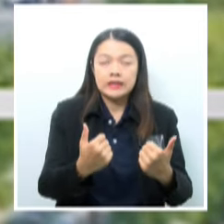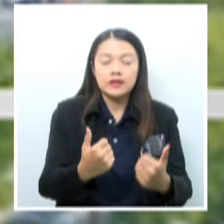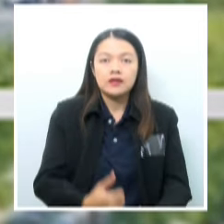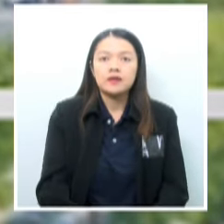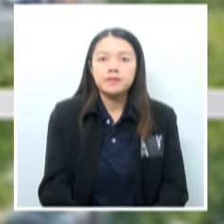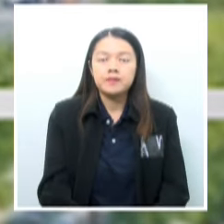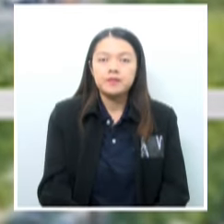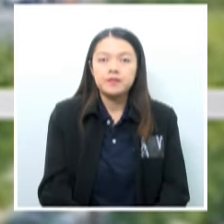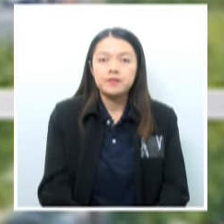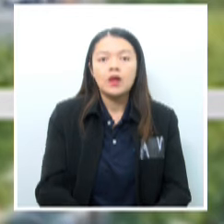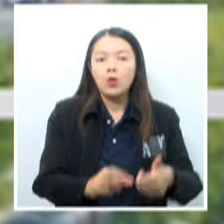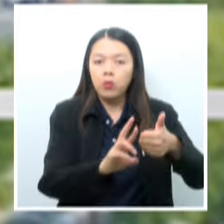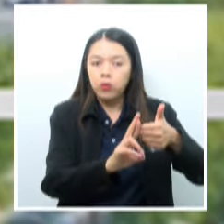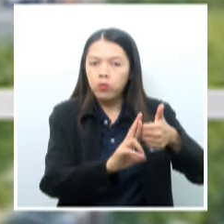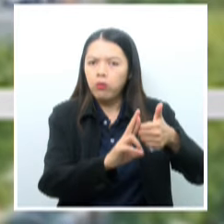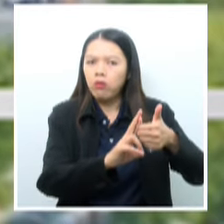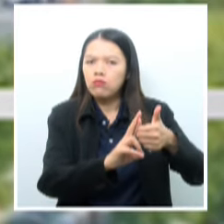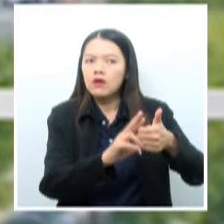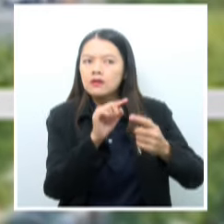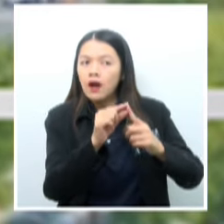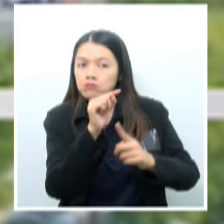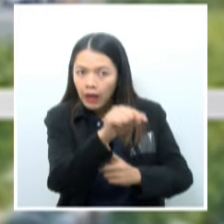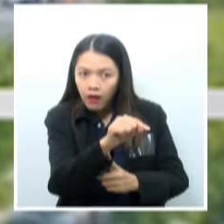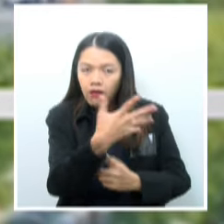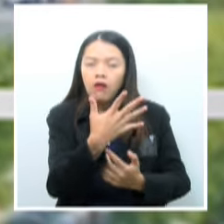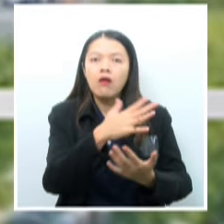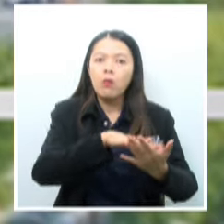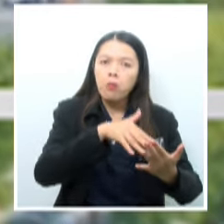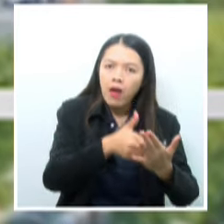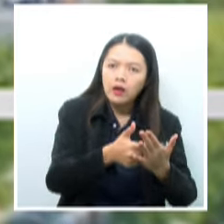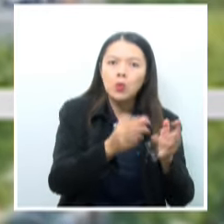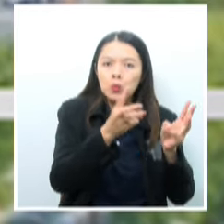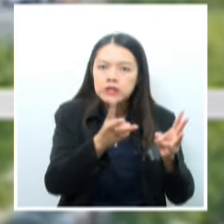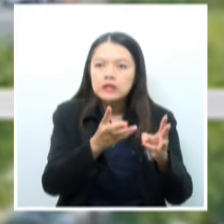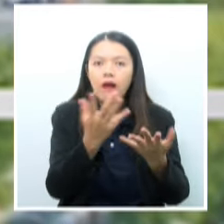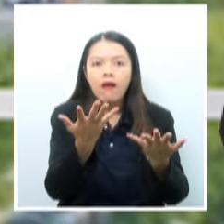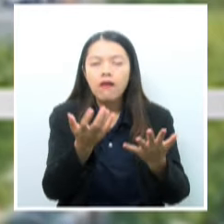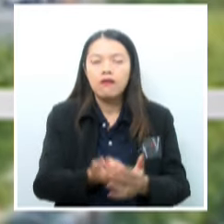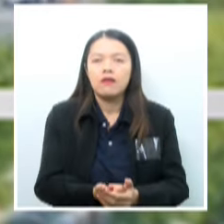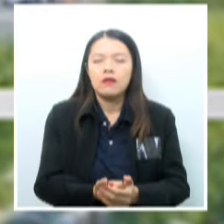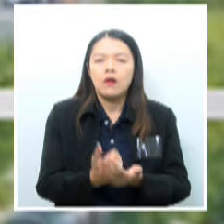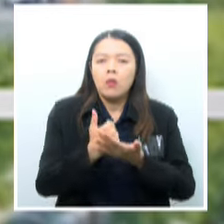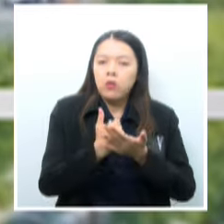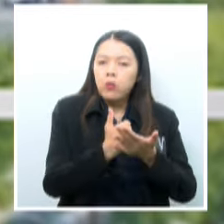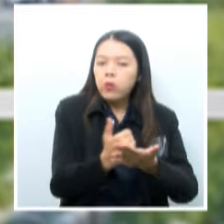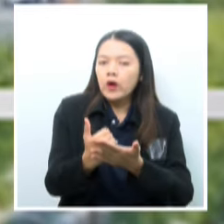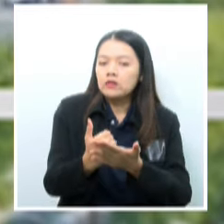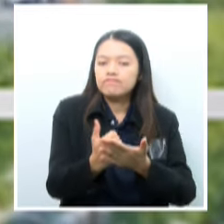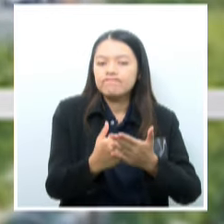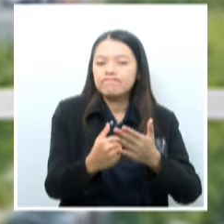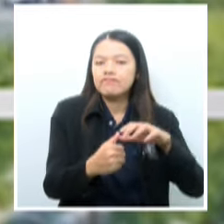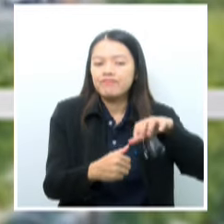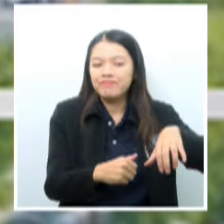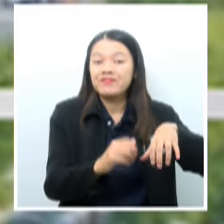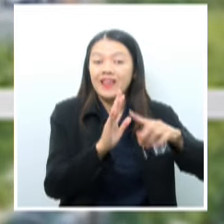บันนี้ค่ะท่านรองมีข้อสั่งการหรือมีแนวทางเพิ่มเติมนะคะที่ทั้งอยากจะให้ในส่วนของเขตพื้นที่อะค่ะแล้วท